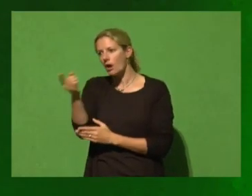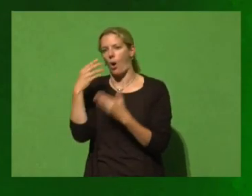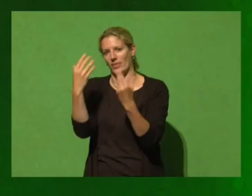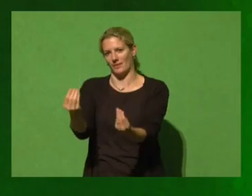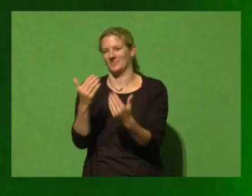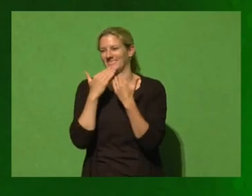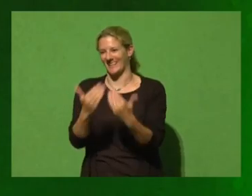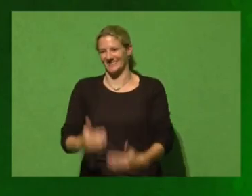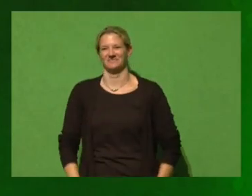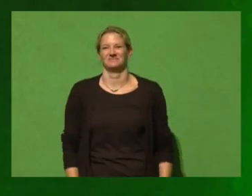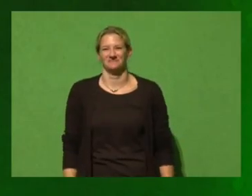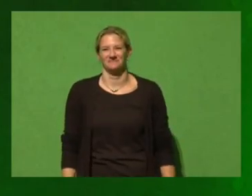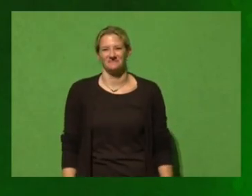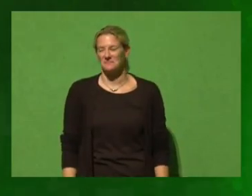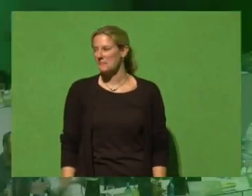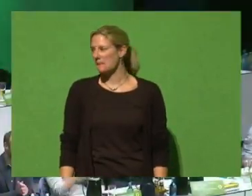Danke.